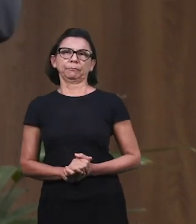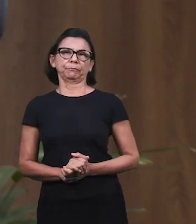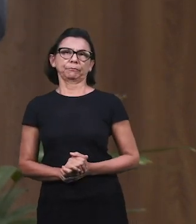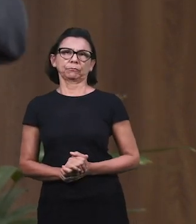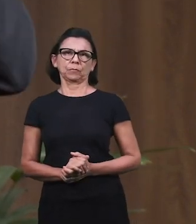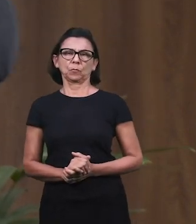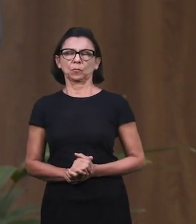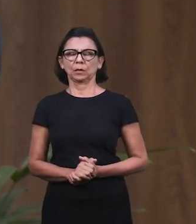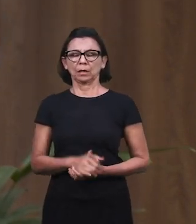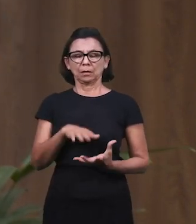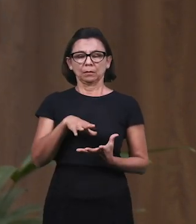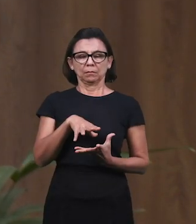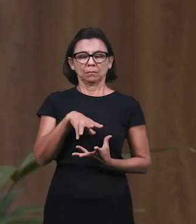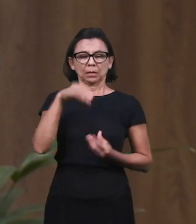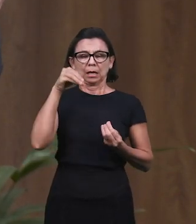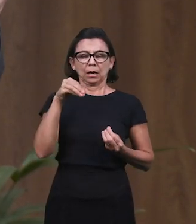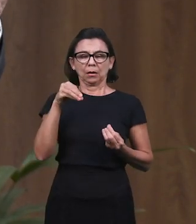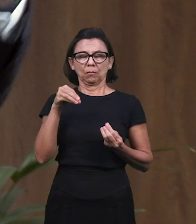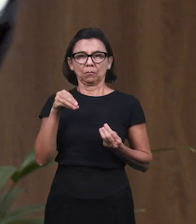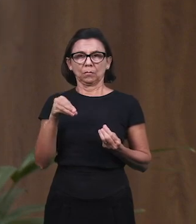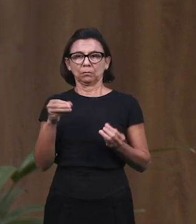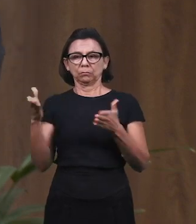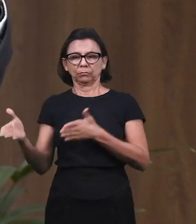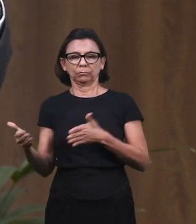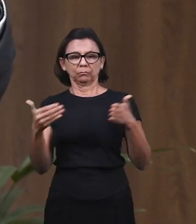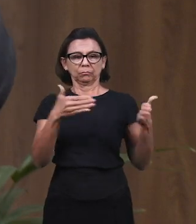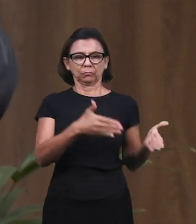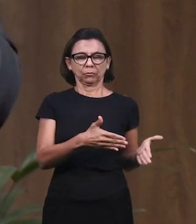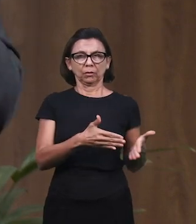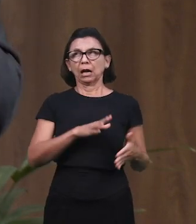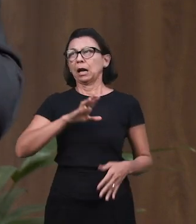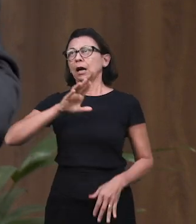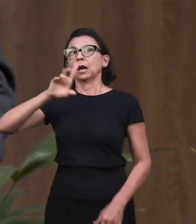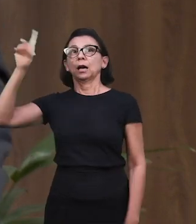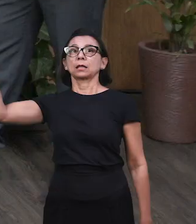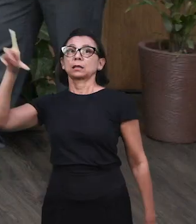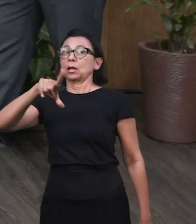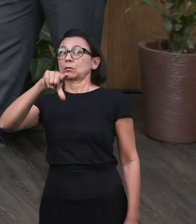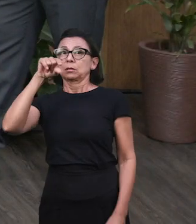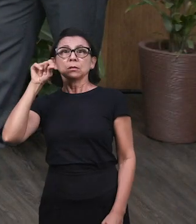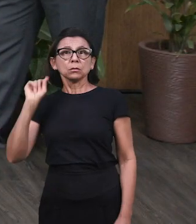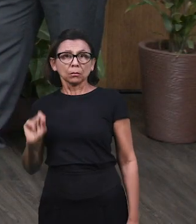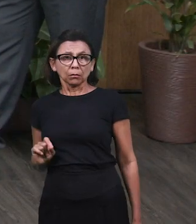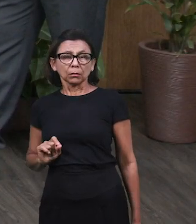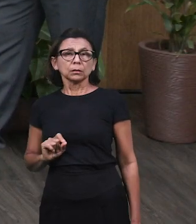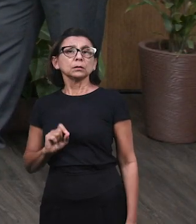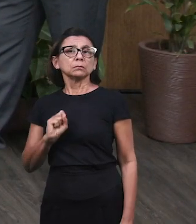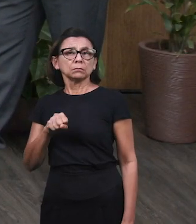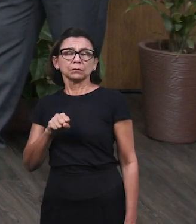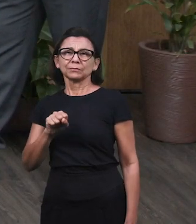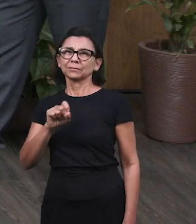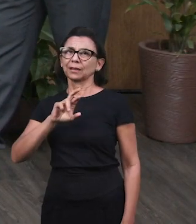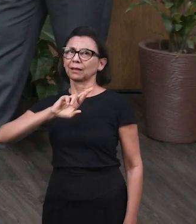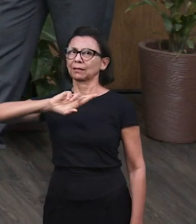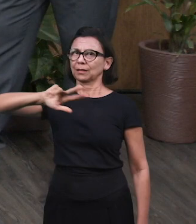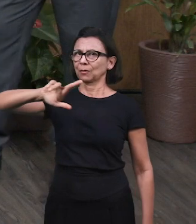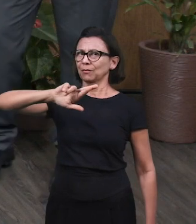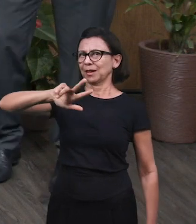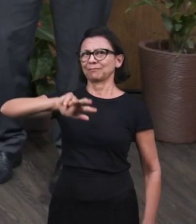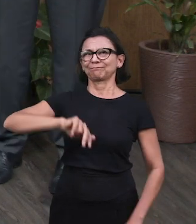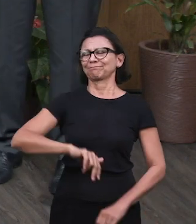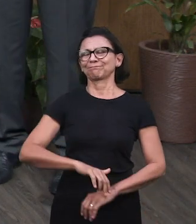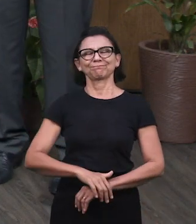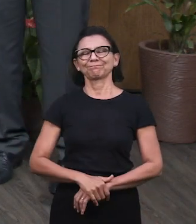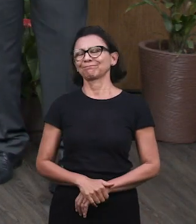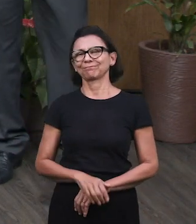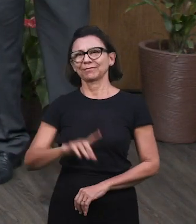Dieu. Mais le choix, ce n'est pas fait par Dieu. Parce que la Bible